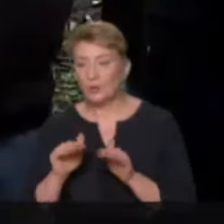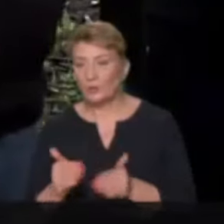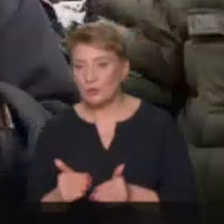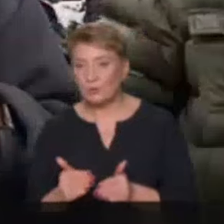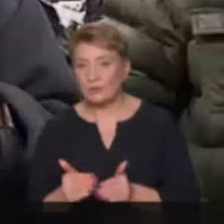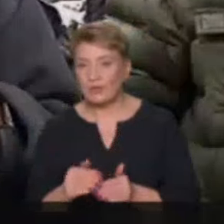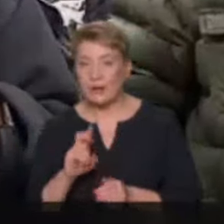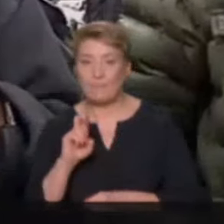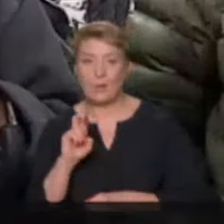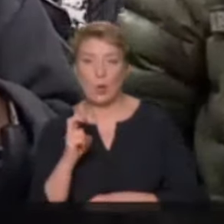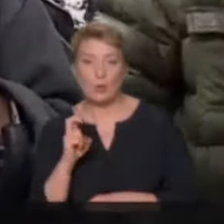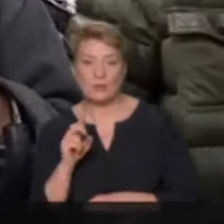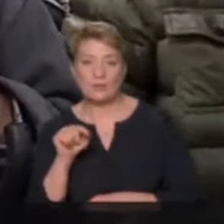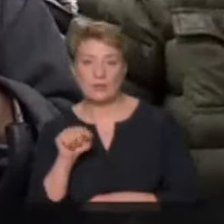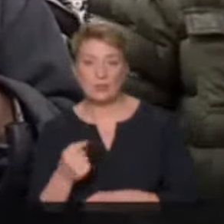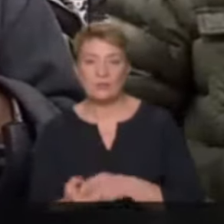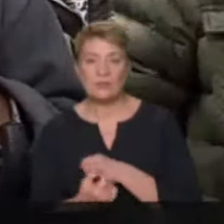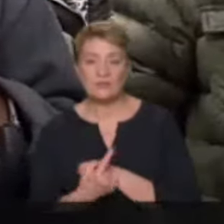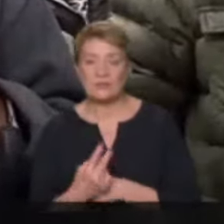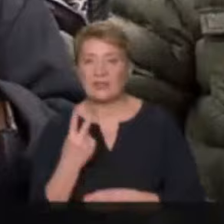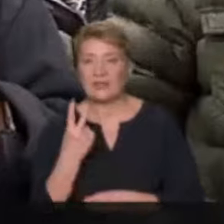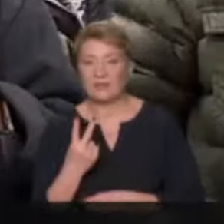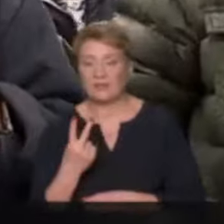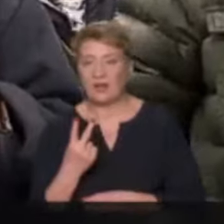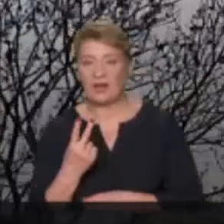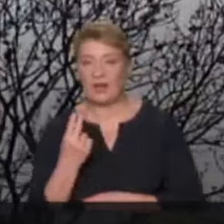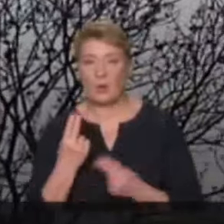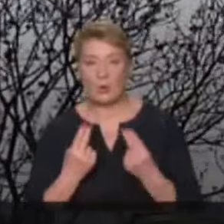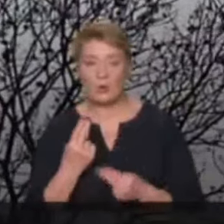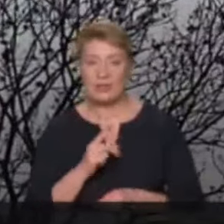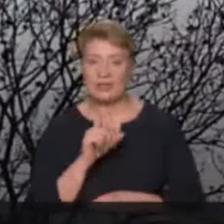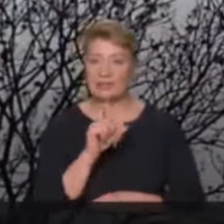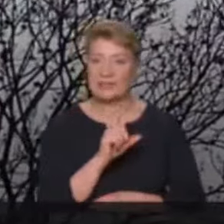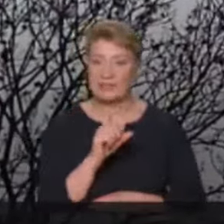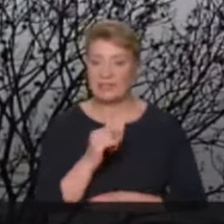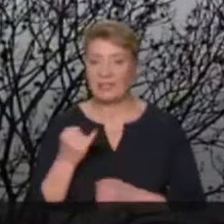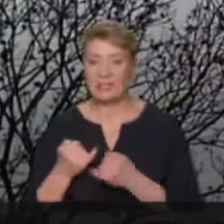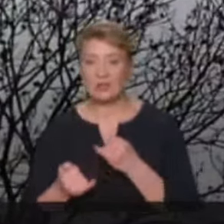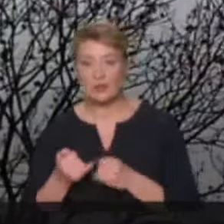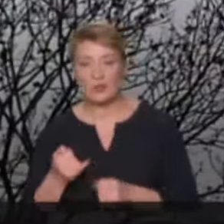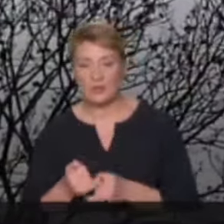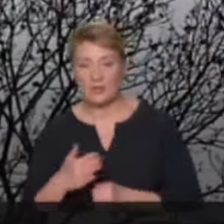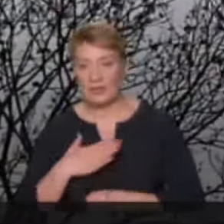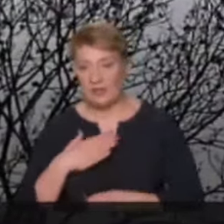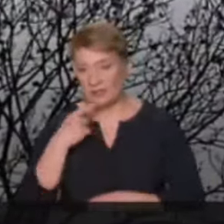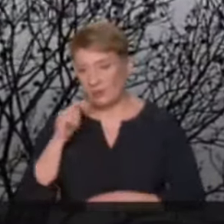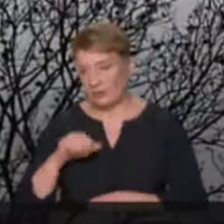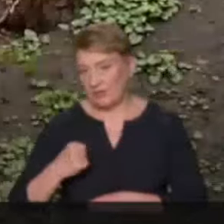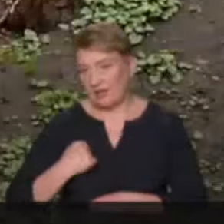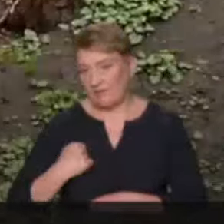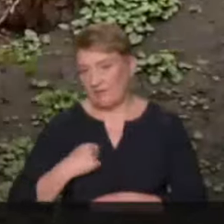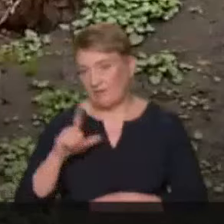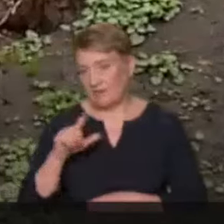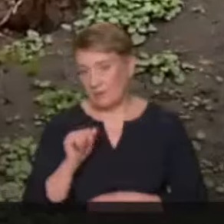бронзові. Тут з'явилися два кольори – синій і жовтий. Тому що наш український військовий